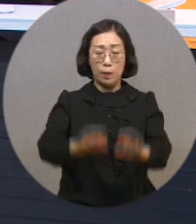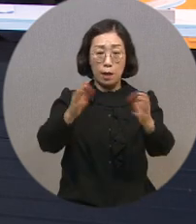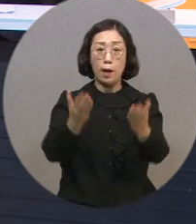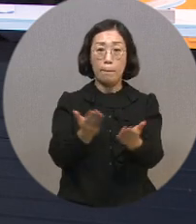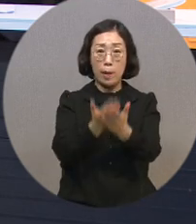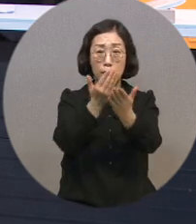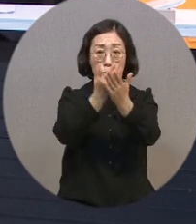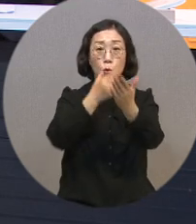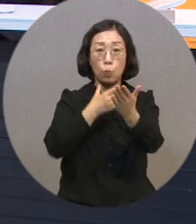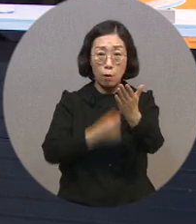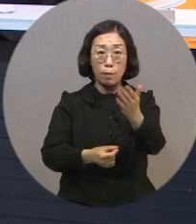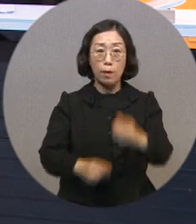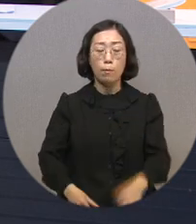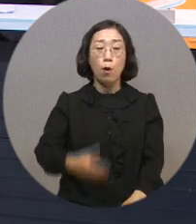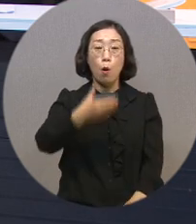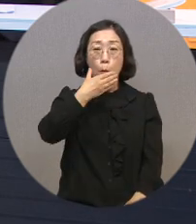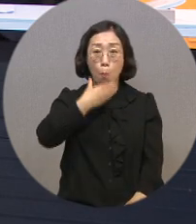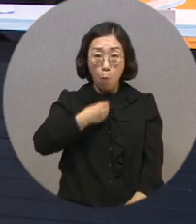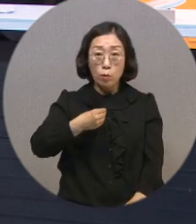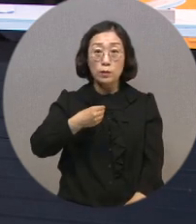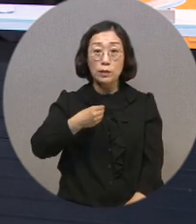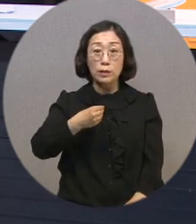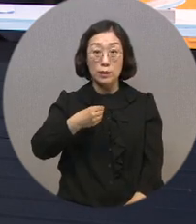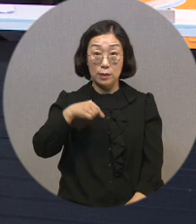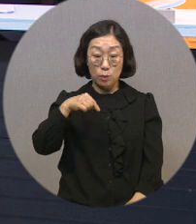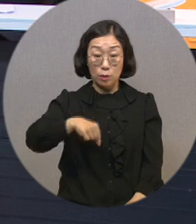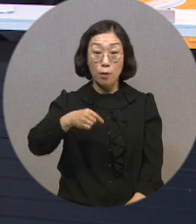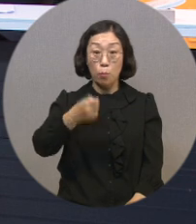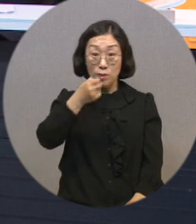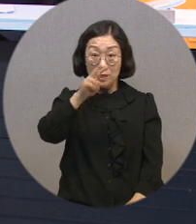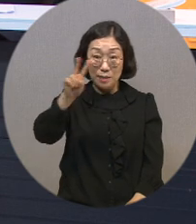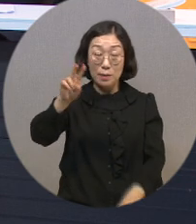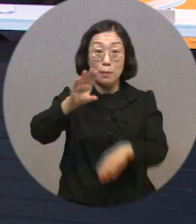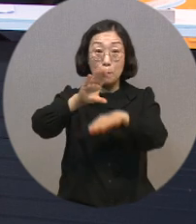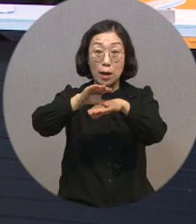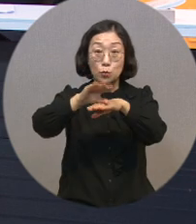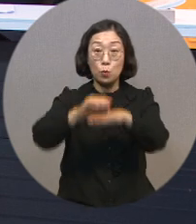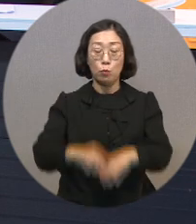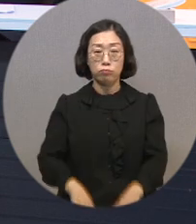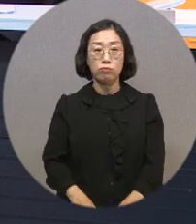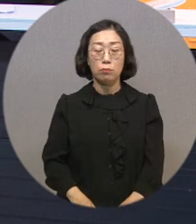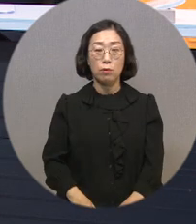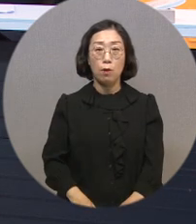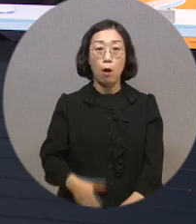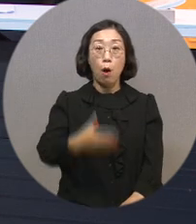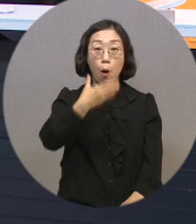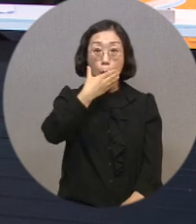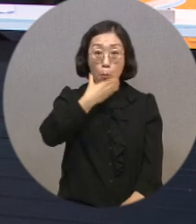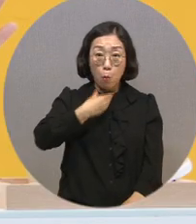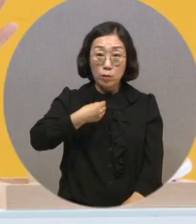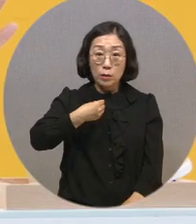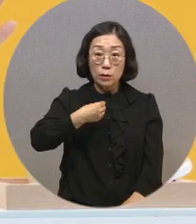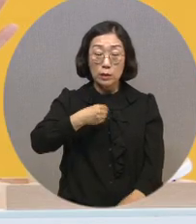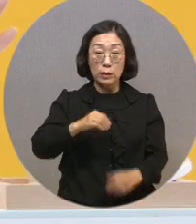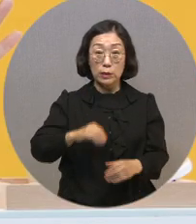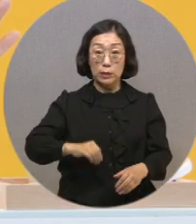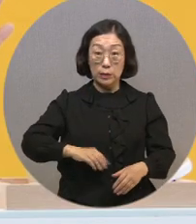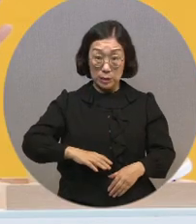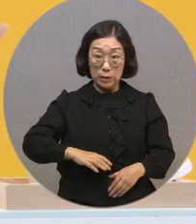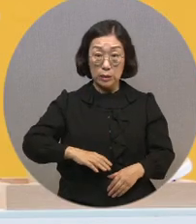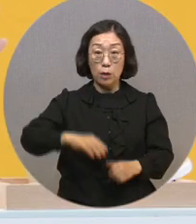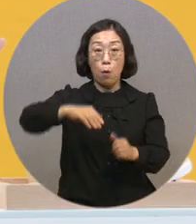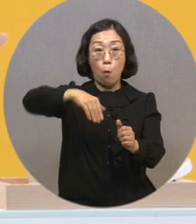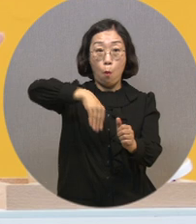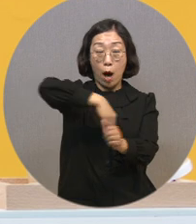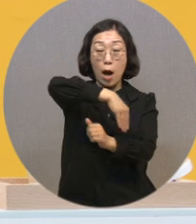나가려면은 이 복지 TV잖아요. 네, 맞습니다. 복지 TV라고 본다면 복지 환경 개선